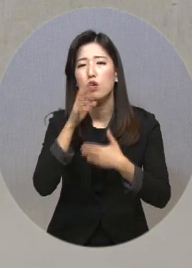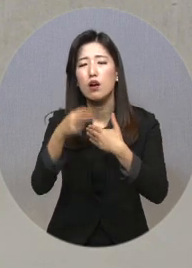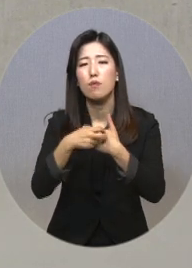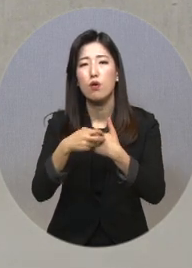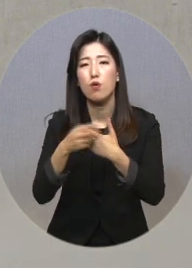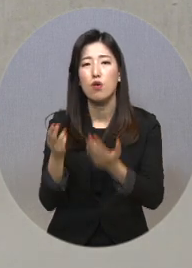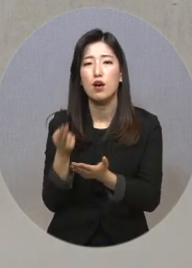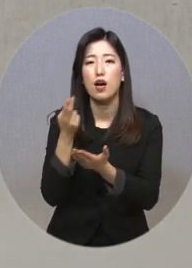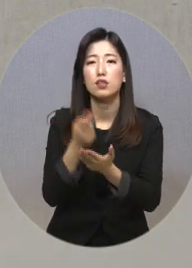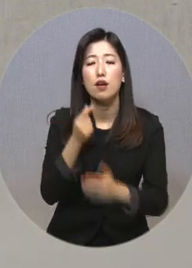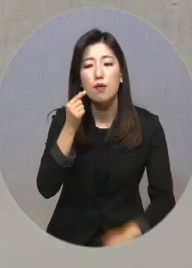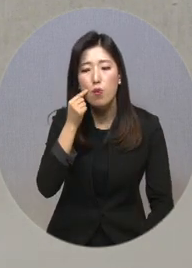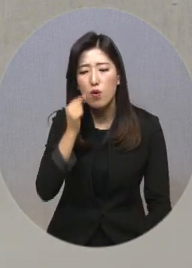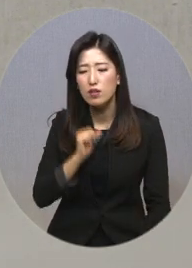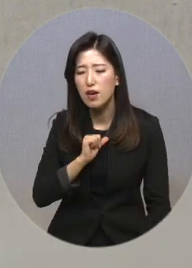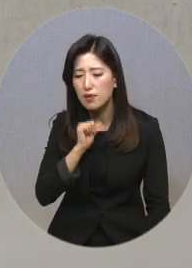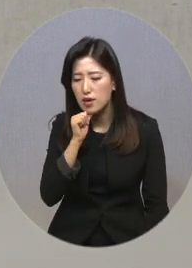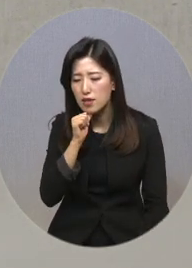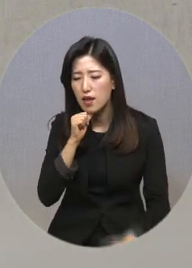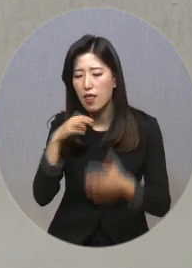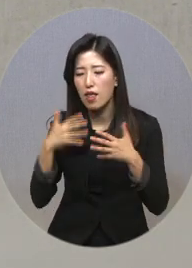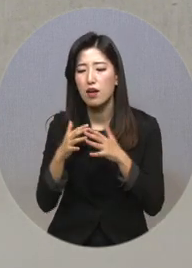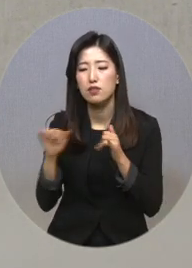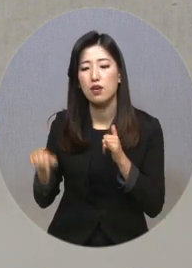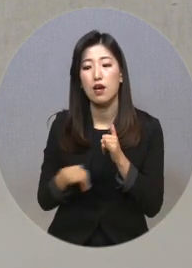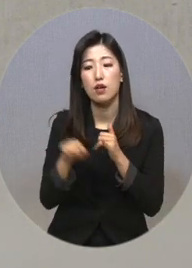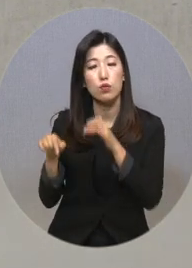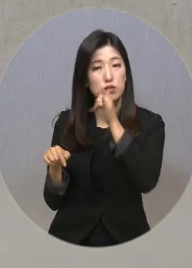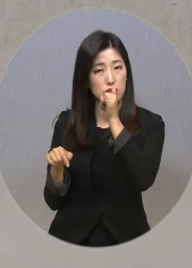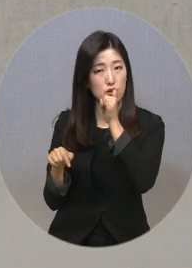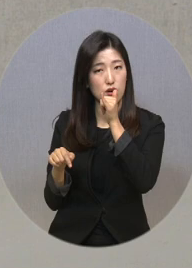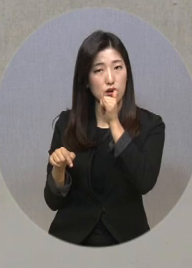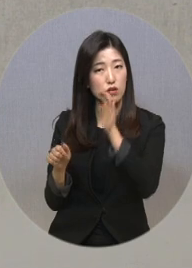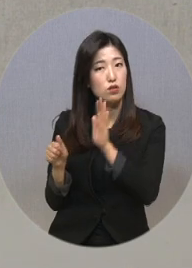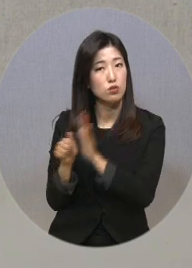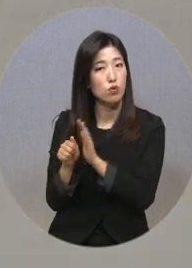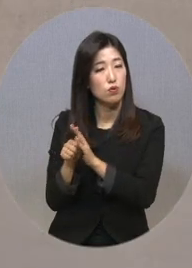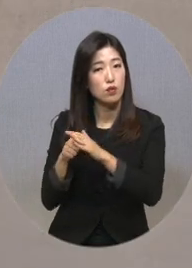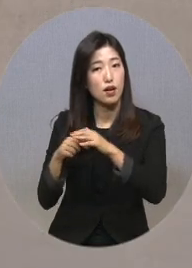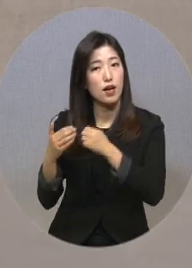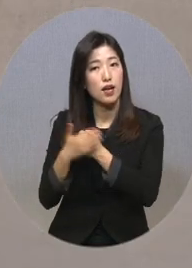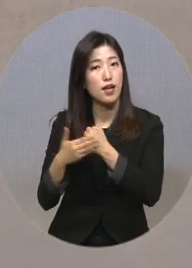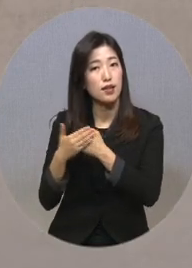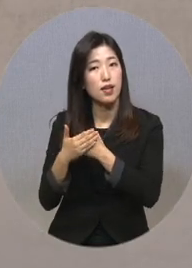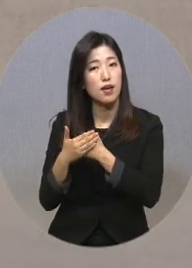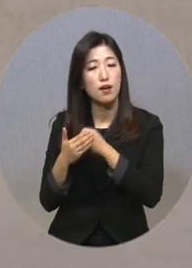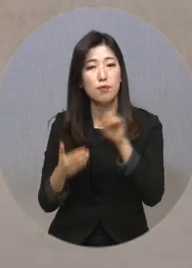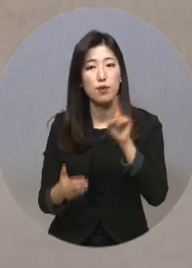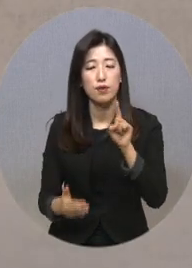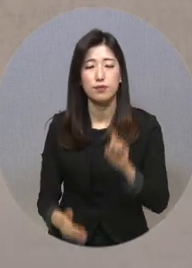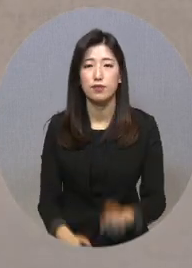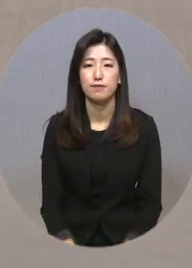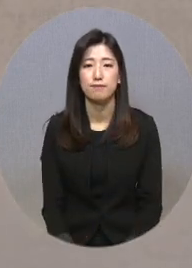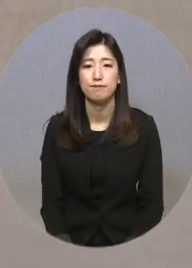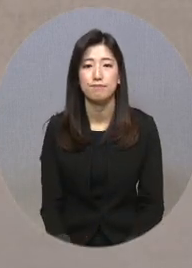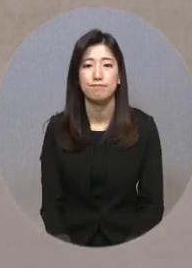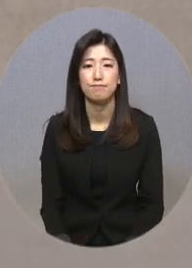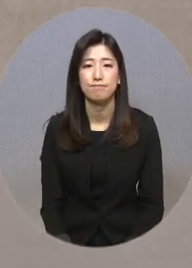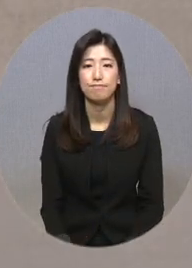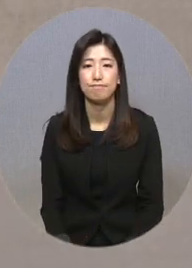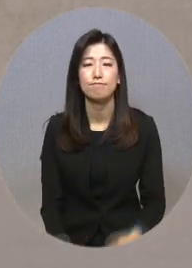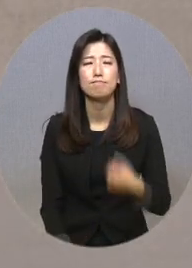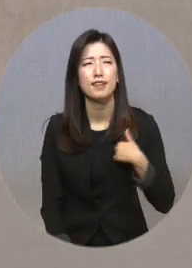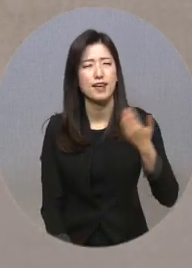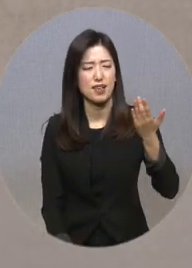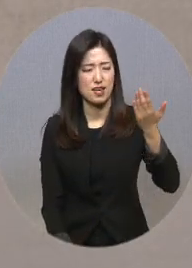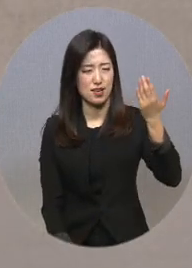계십니다. 이분들에 대한 복지 지원 계획도 구상하고 계신 것이 있다면 어떤 것이 있을까요? 네, 저는 아주